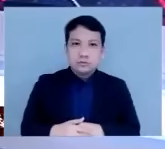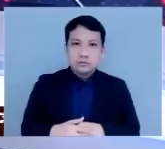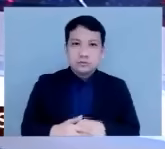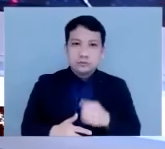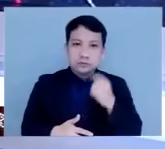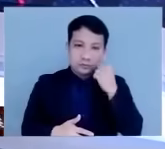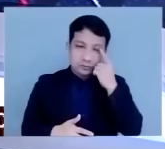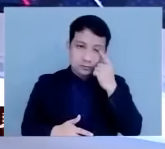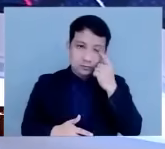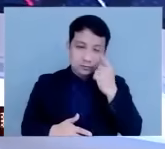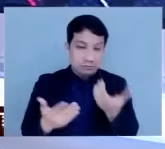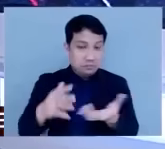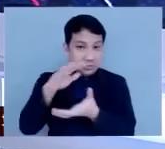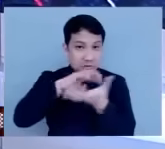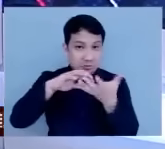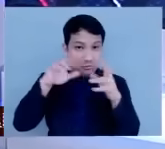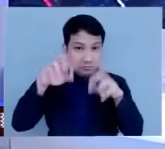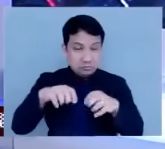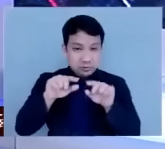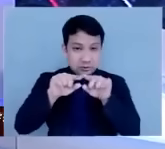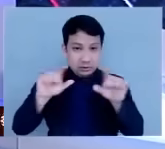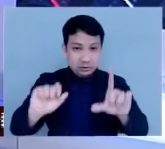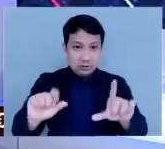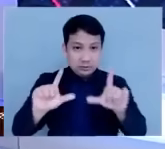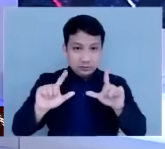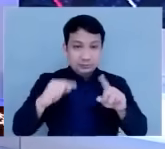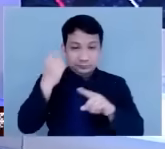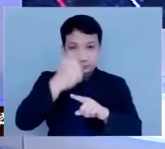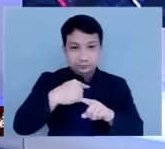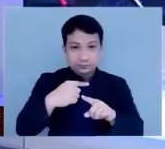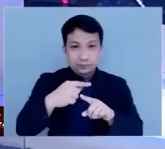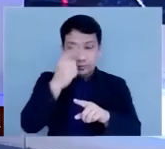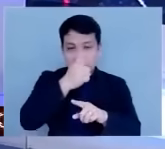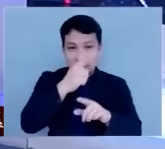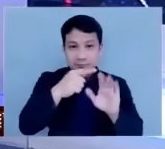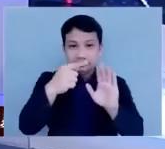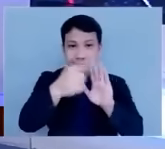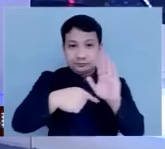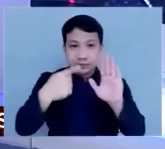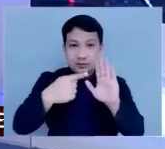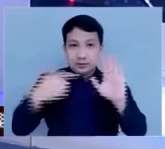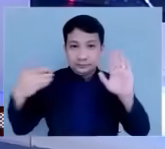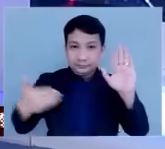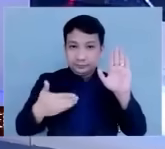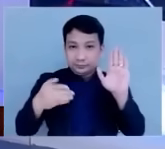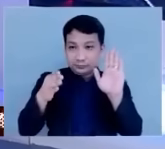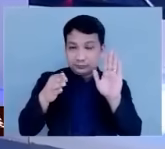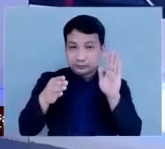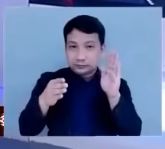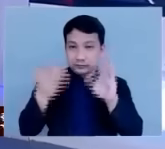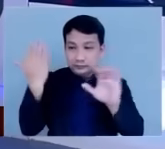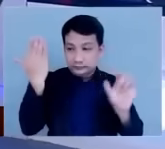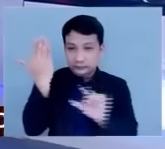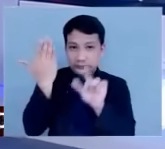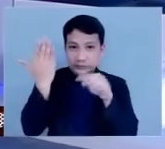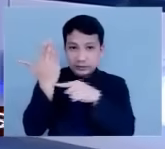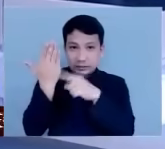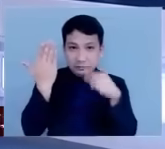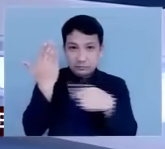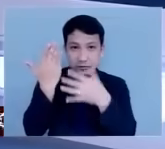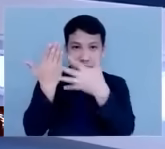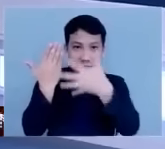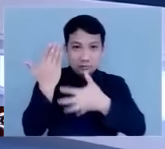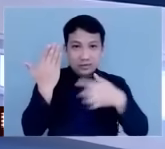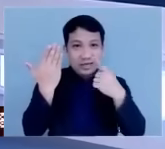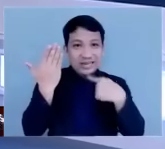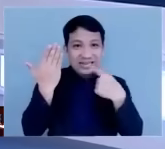I-zoom in po natin. At ito po yung Luzon at yan po yung Kabikulan. Okay, again po, yung kulay pulang